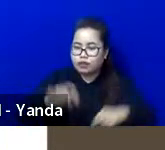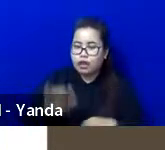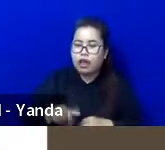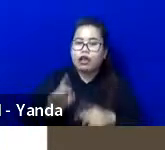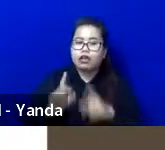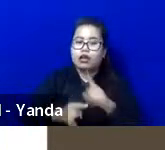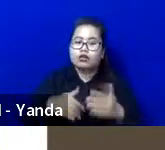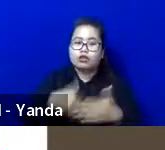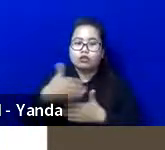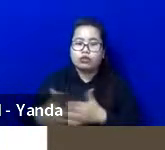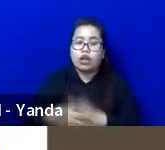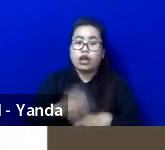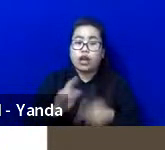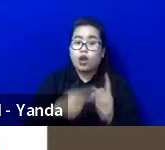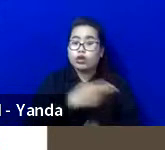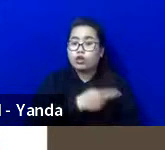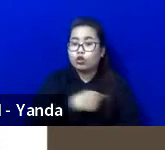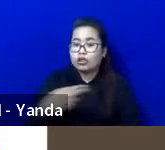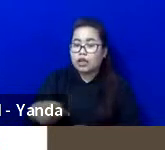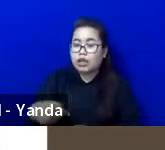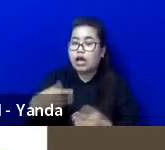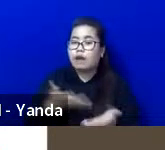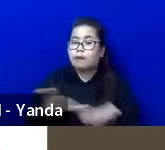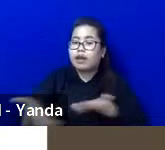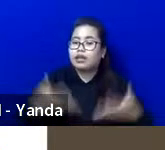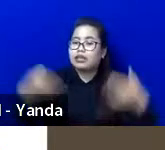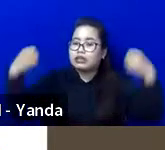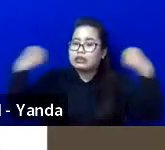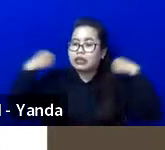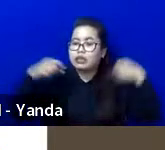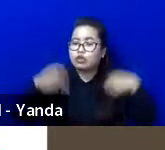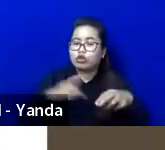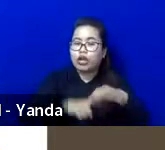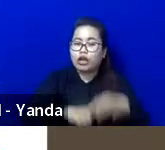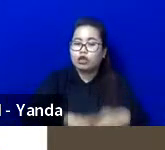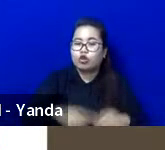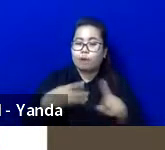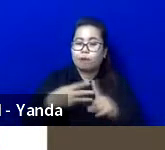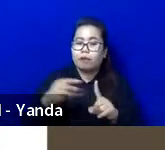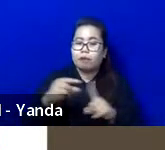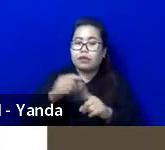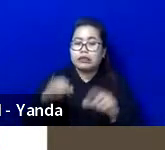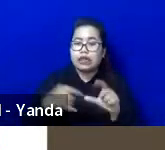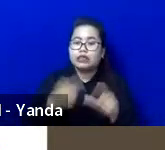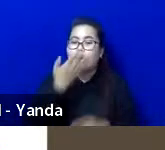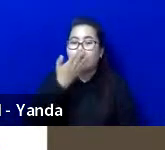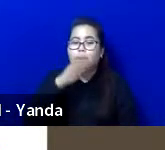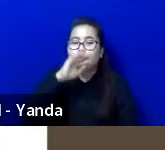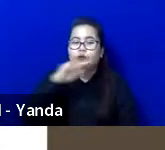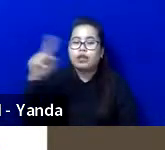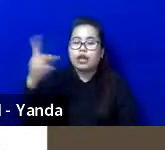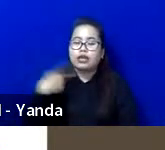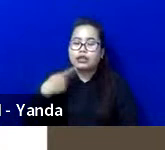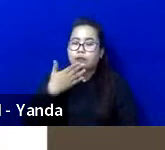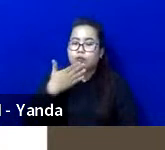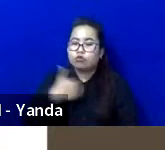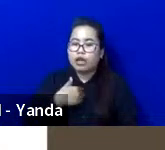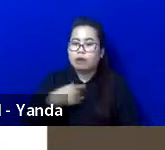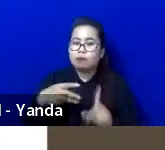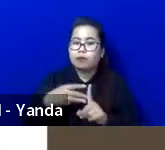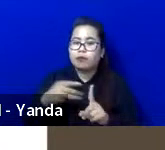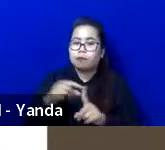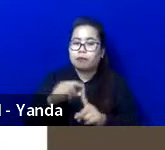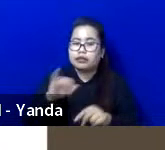berikutnya. Di Indonesia layanan kesehatan kita tergantung pada BPJS. Alhamdulillah kita punya BPJS. Ada beberapa